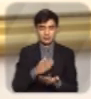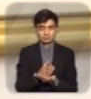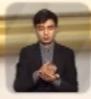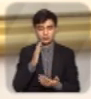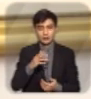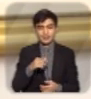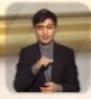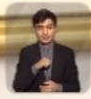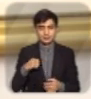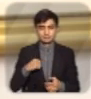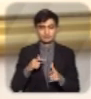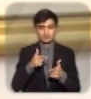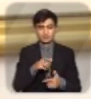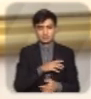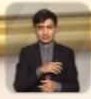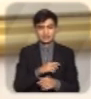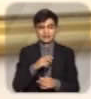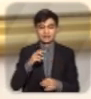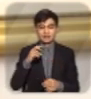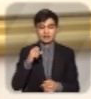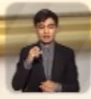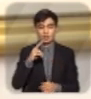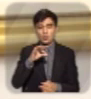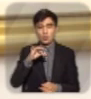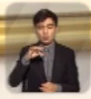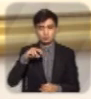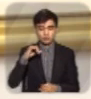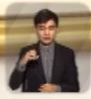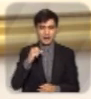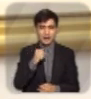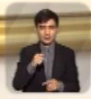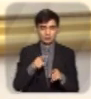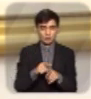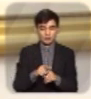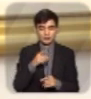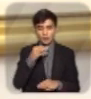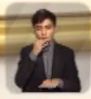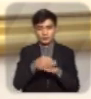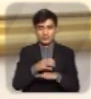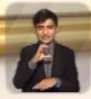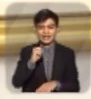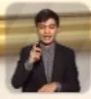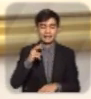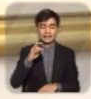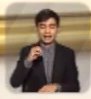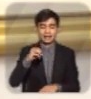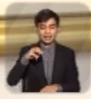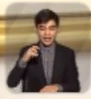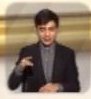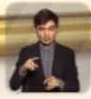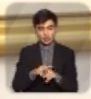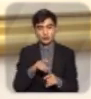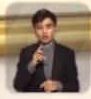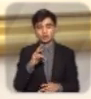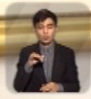должность занял, даже нельзя сказать, корпус АДА, наверное, больше. Вот МИДИ стал ответственным секретарем, но у него, видите, он с